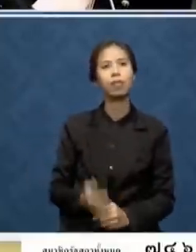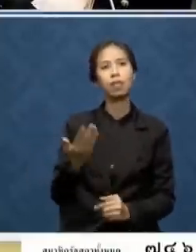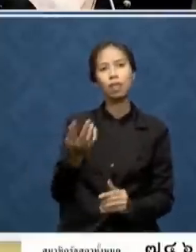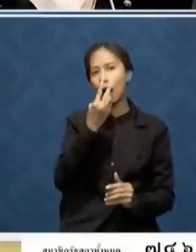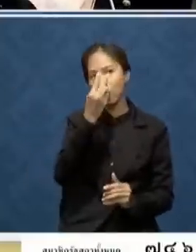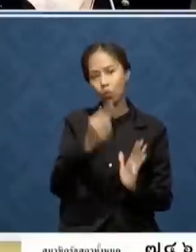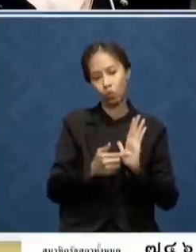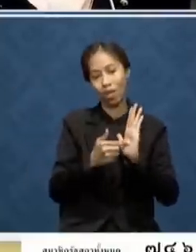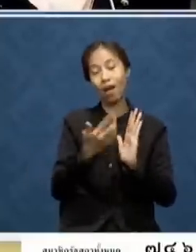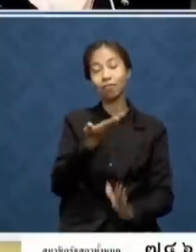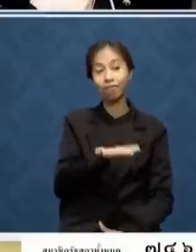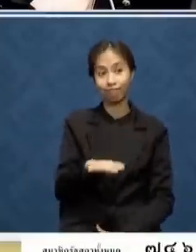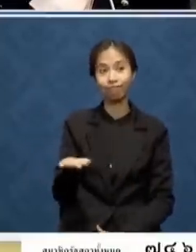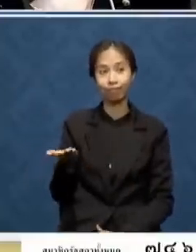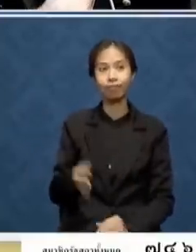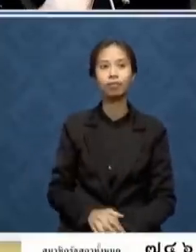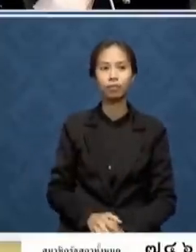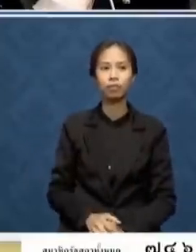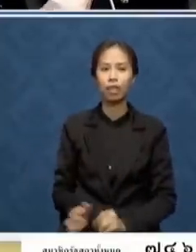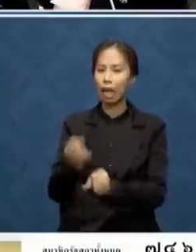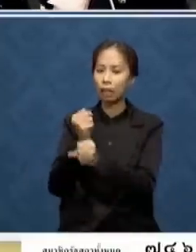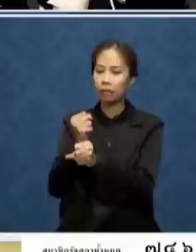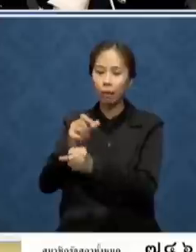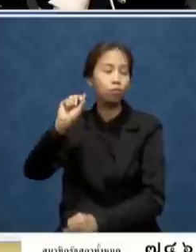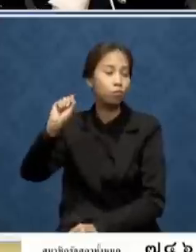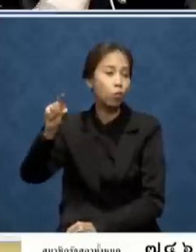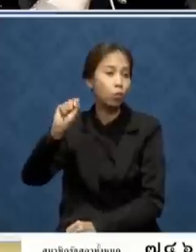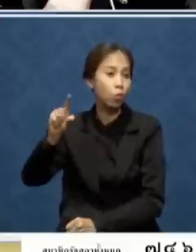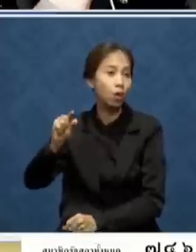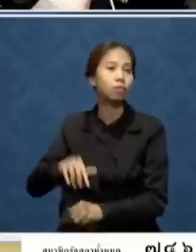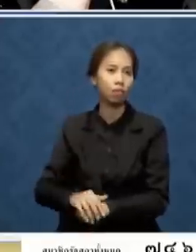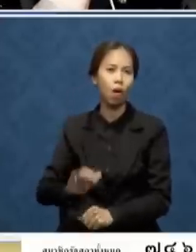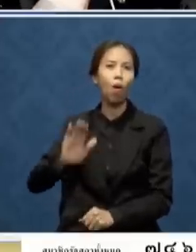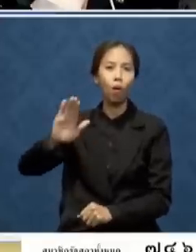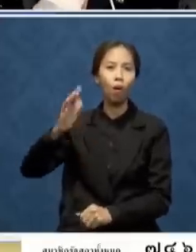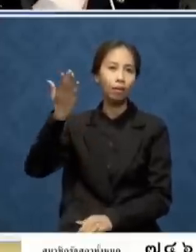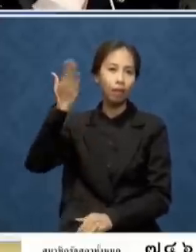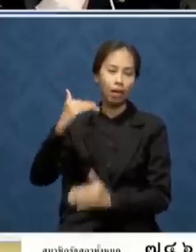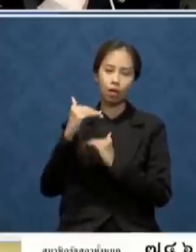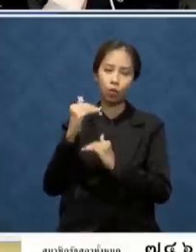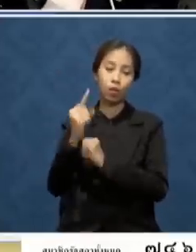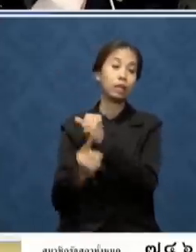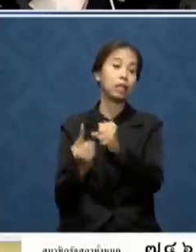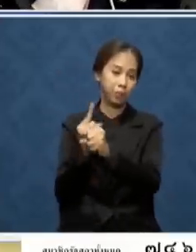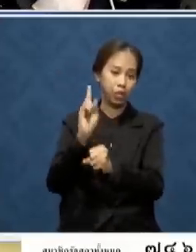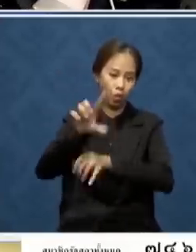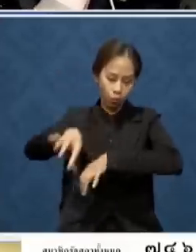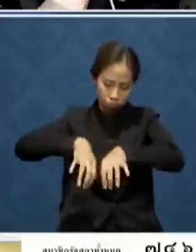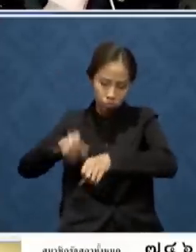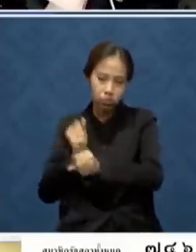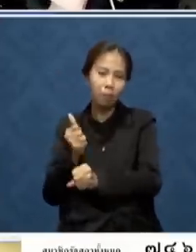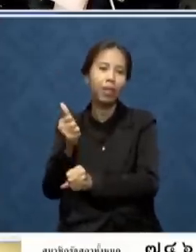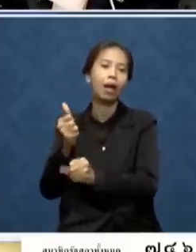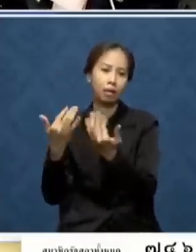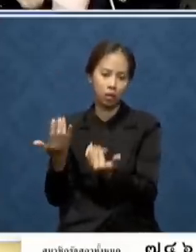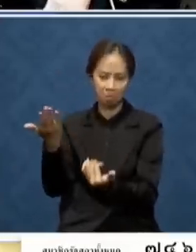เกือบทั้งหมดนะคะเป็นเอ่อนโยบายเร่งด่วนซึ่งเธอพูดชัดเจนว่านี่คือนโยบายที่จะเสร็จภายใน 1ปีและดิฉันคิดว่าเธอ